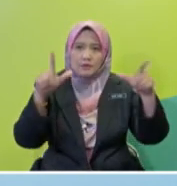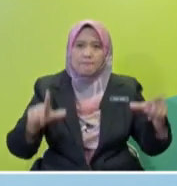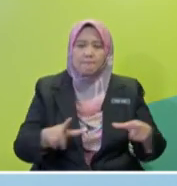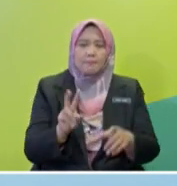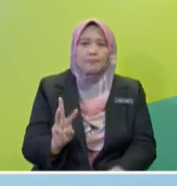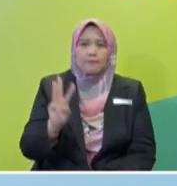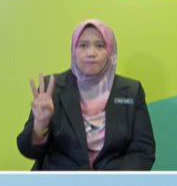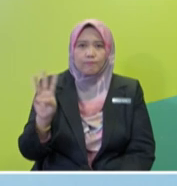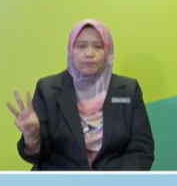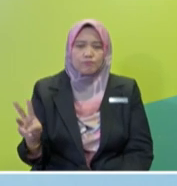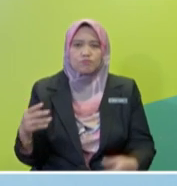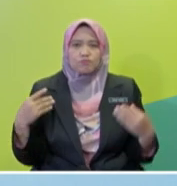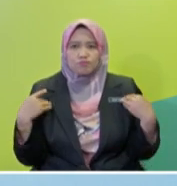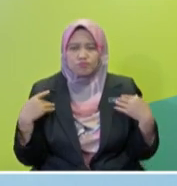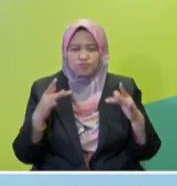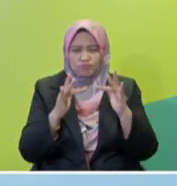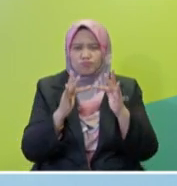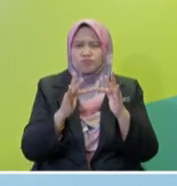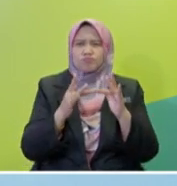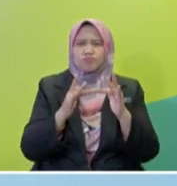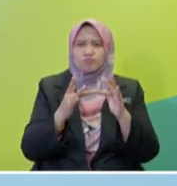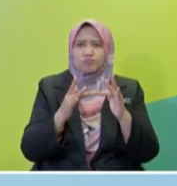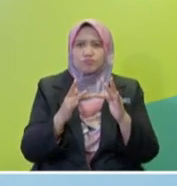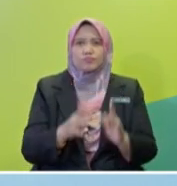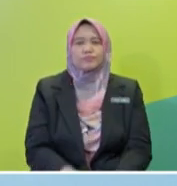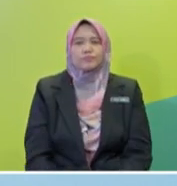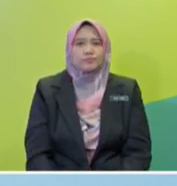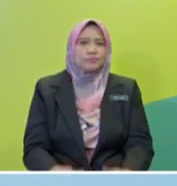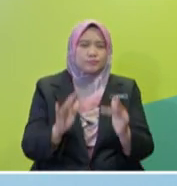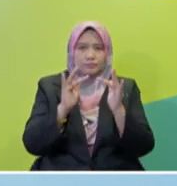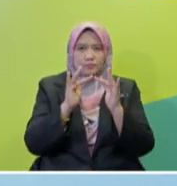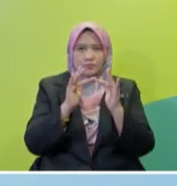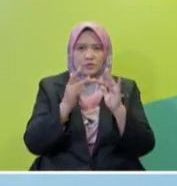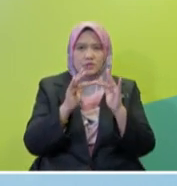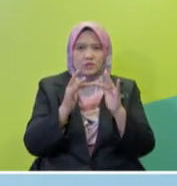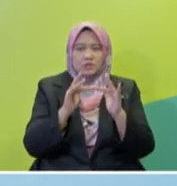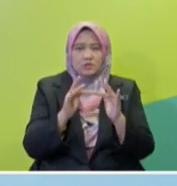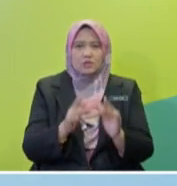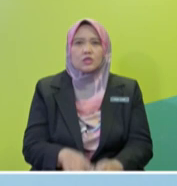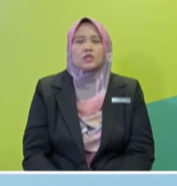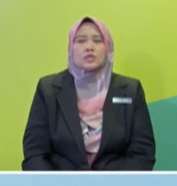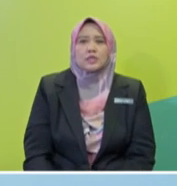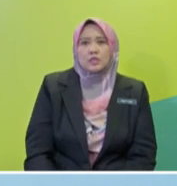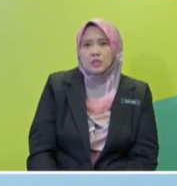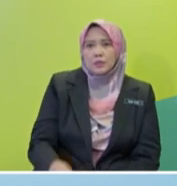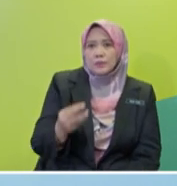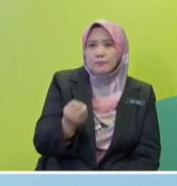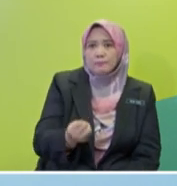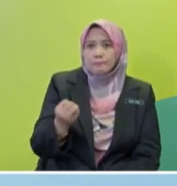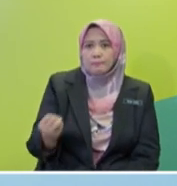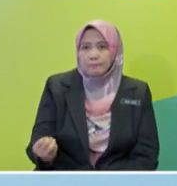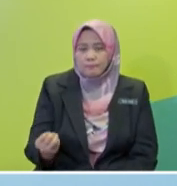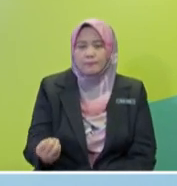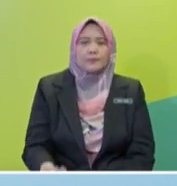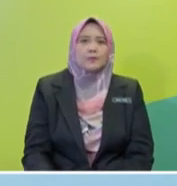akan melibatkan dengan internet jadi internetnya adalah merupakan salah satu saluran atau media penyebaran maklumat jadi di internet